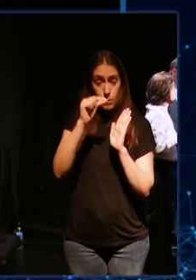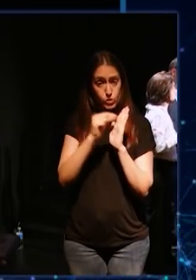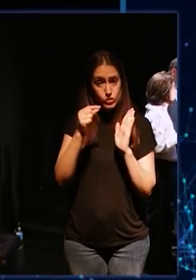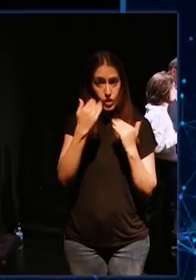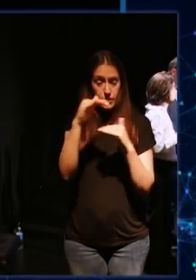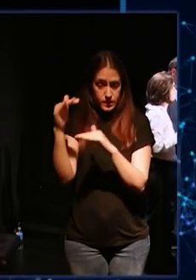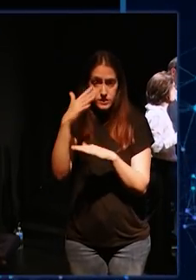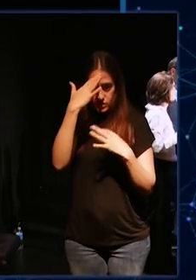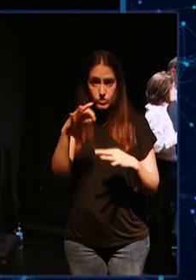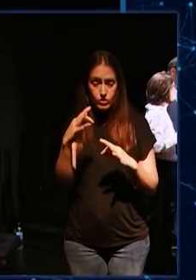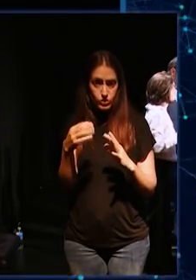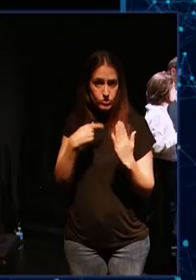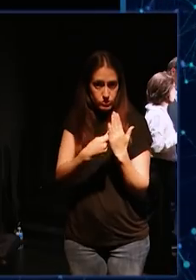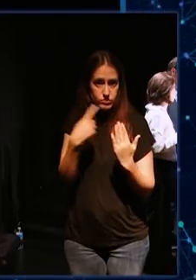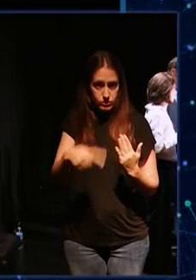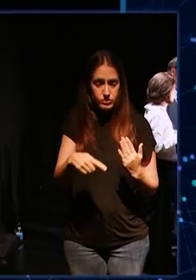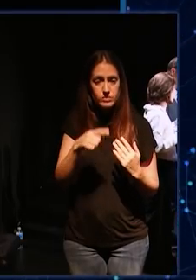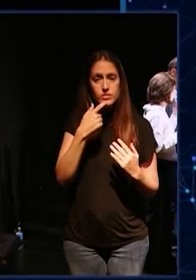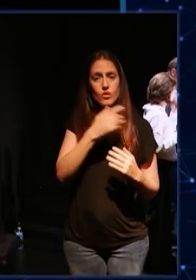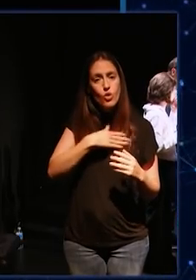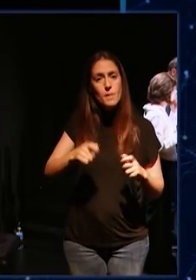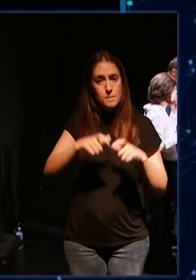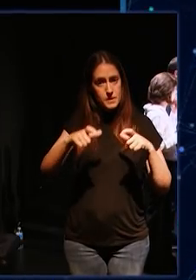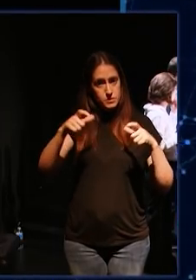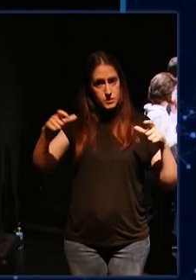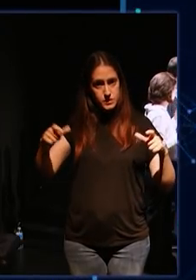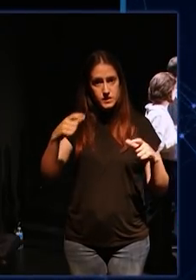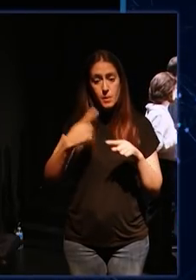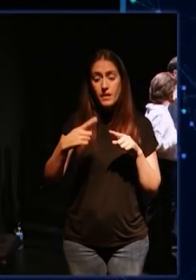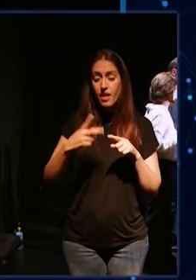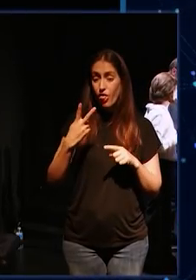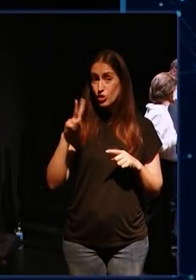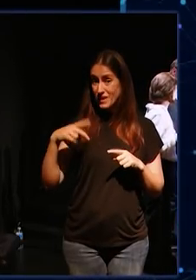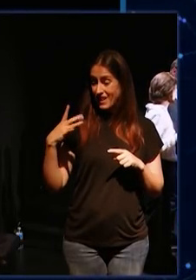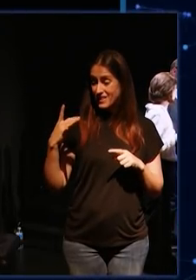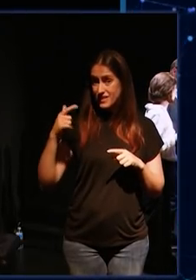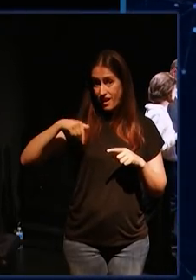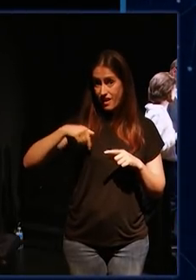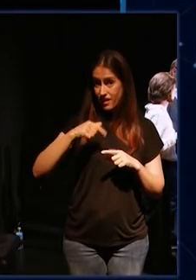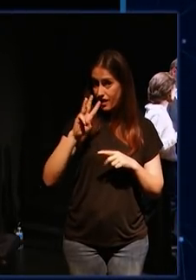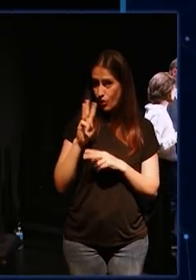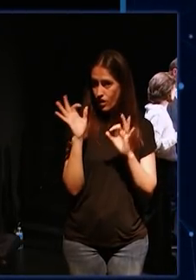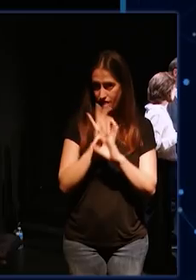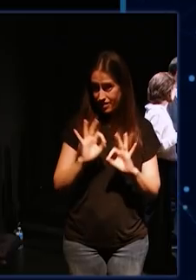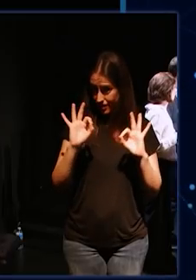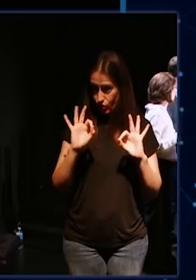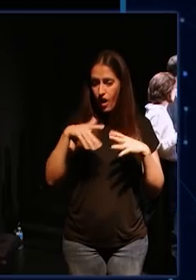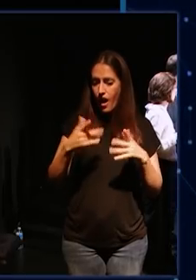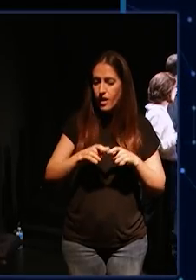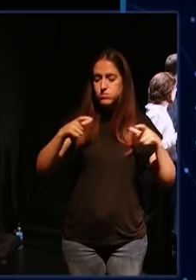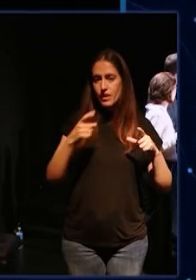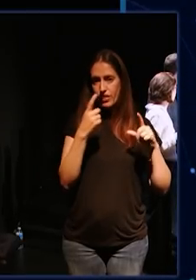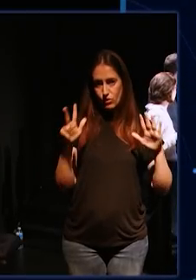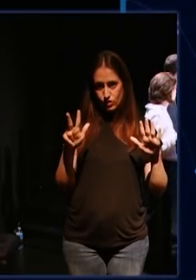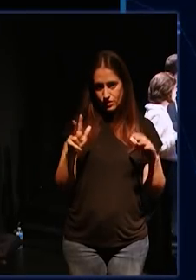treballant. Per una banda, continuar ampliant el parc social d'habitatge, que el 2015 havia 0 habitatges i actualment en tenim 18. Però